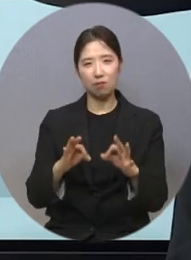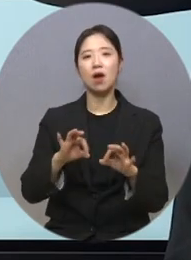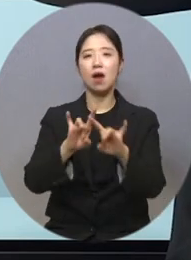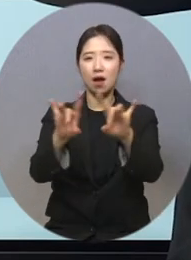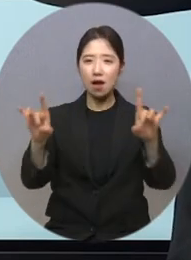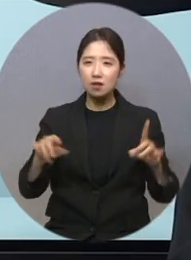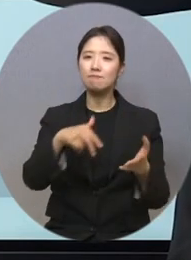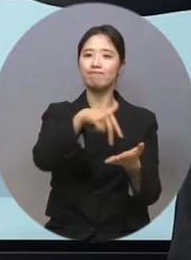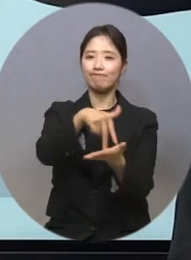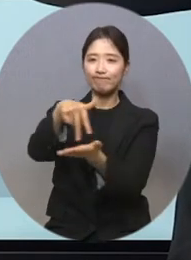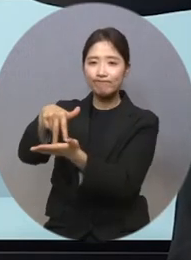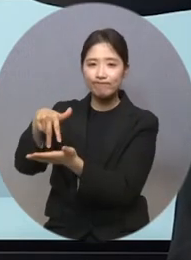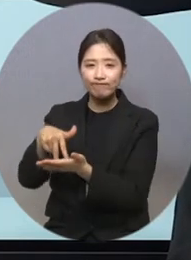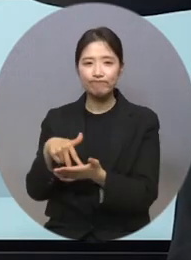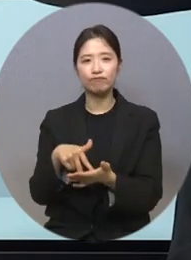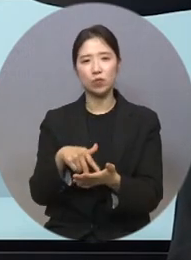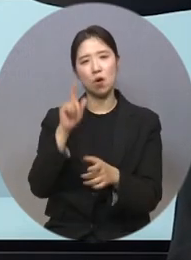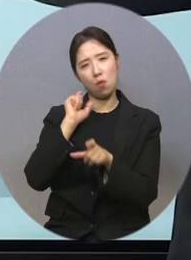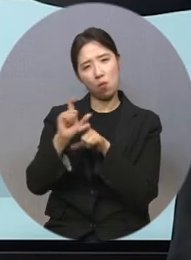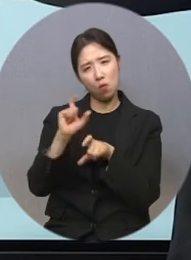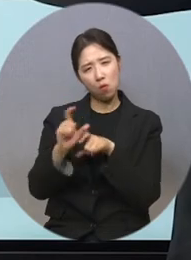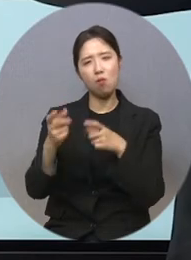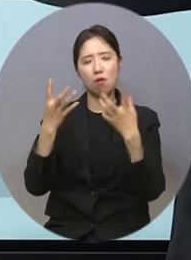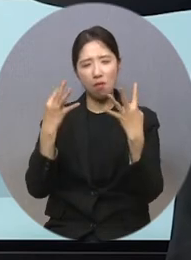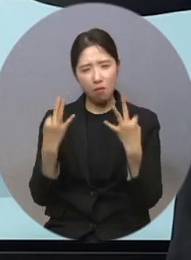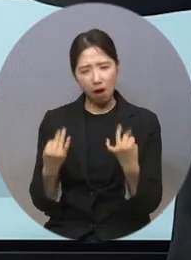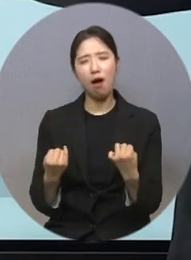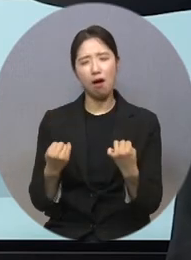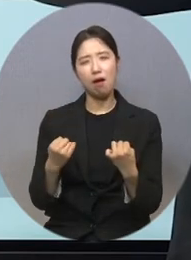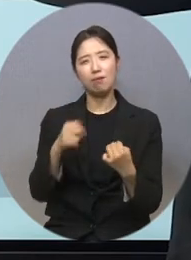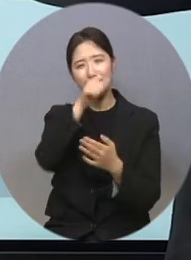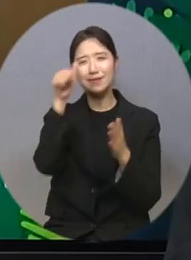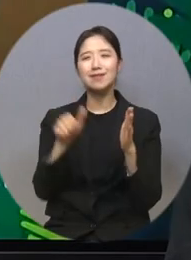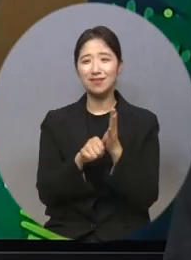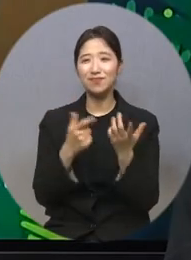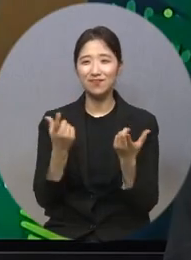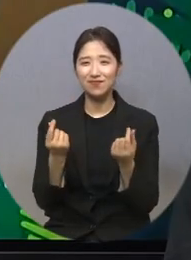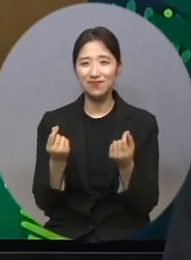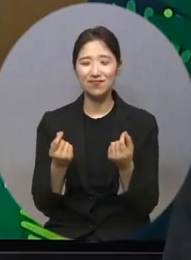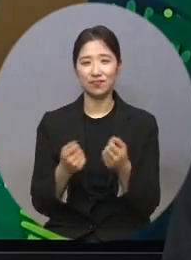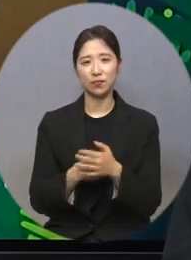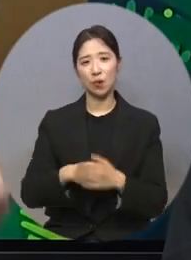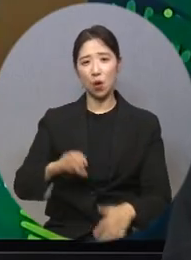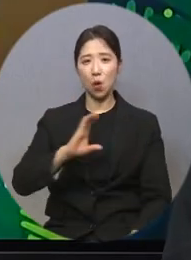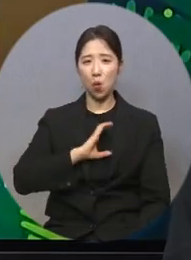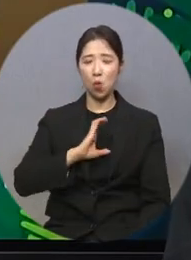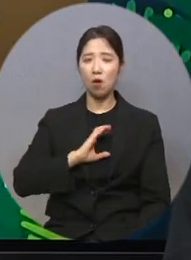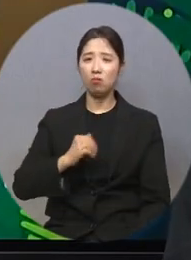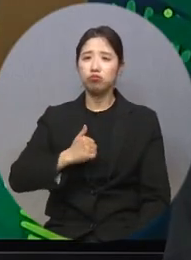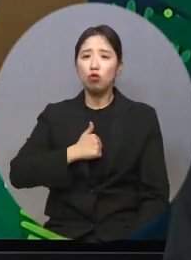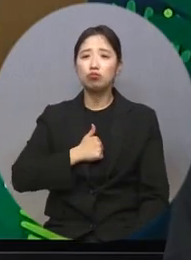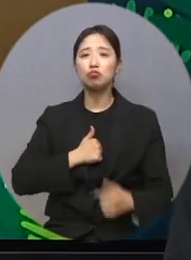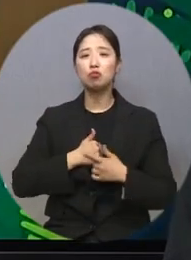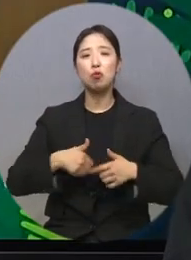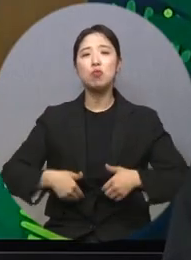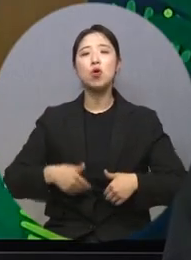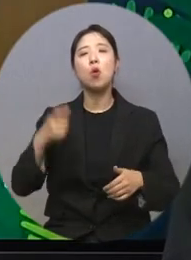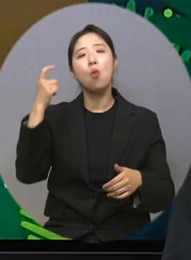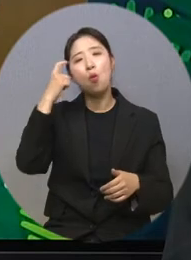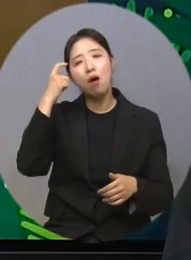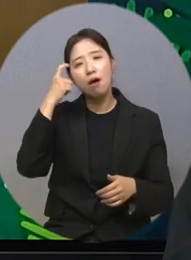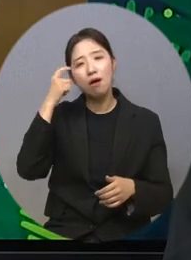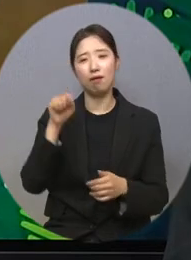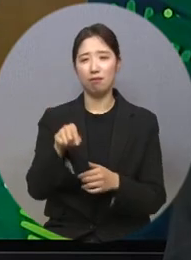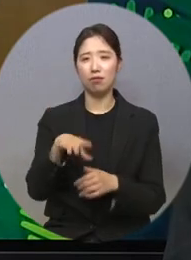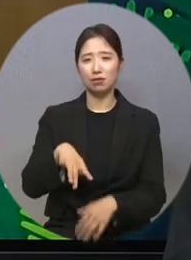입장에서 엄청난 고민을 하고 지내는 게 인생 아닌가 그런 생각이 들었어요. 그래서 뭐 코다의 정체성은 왜 필요해? 사실